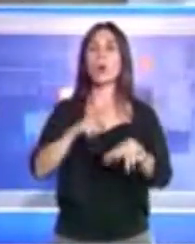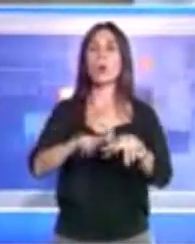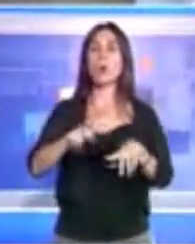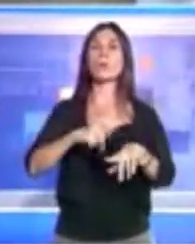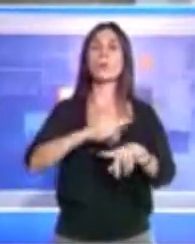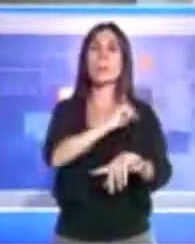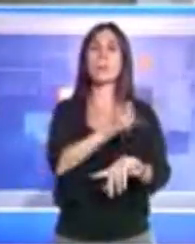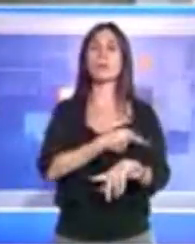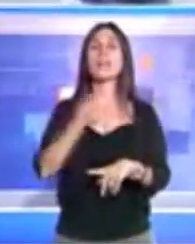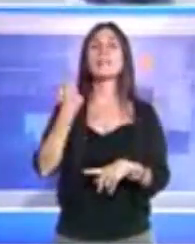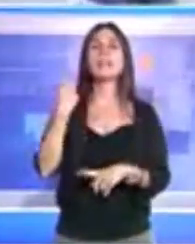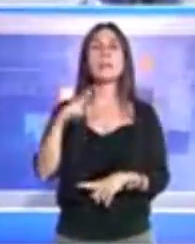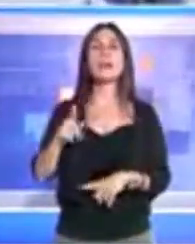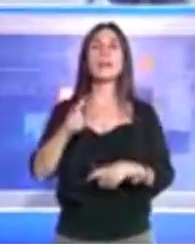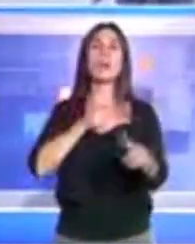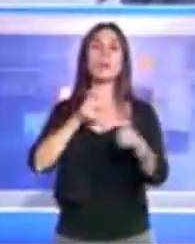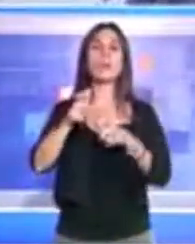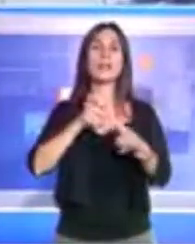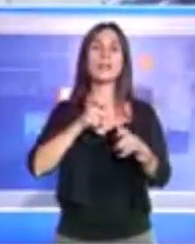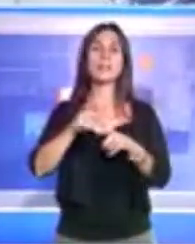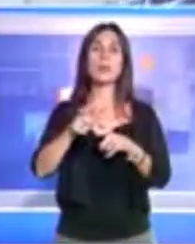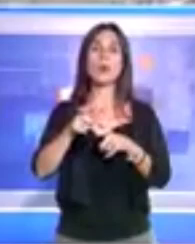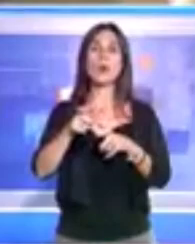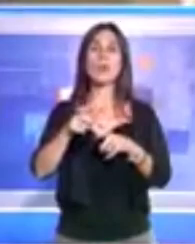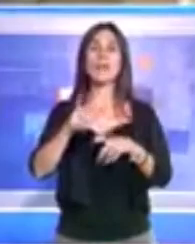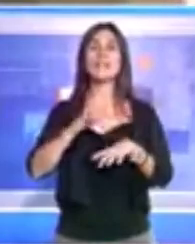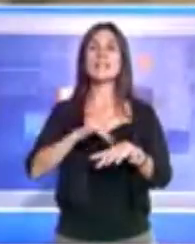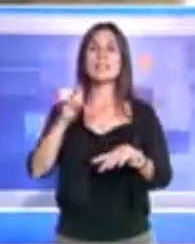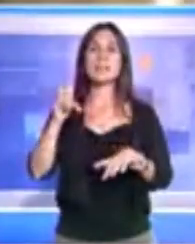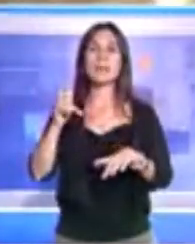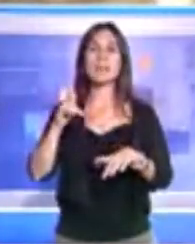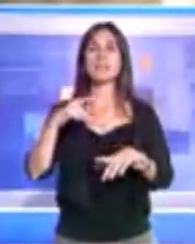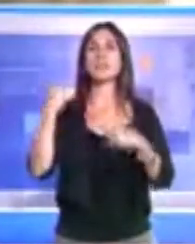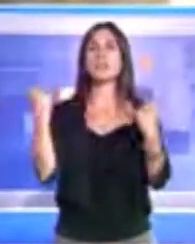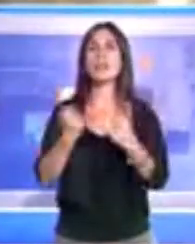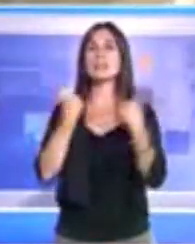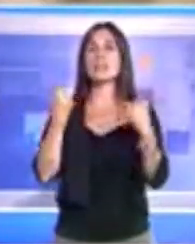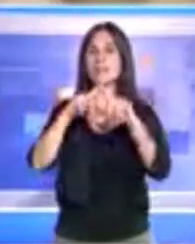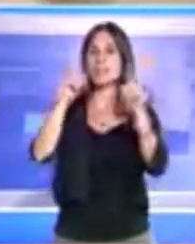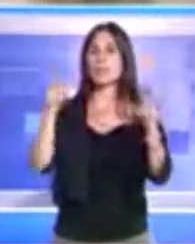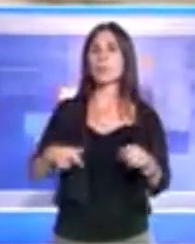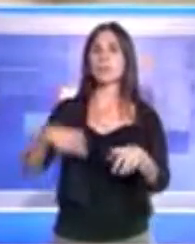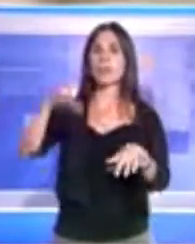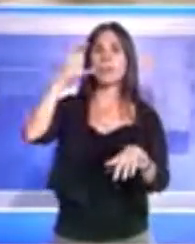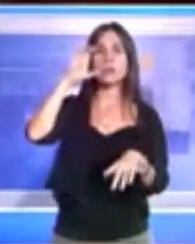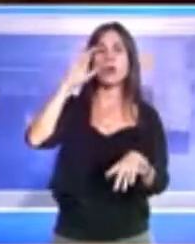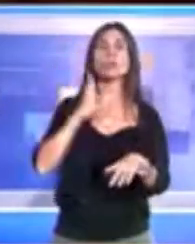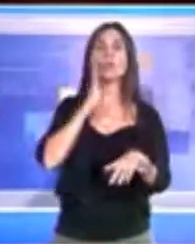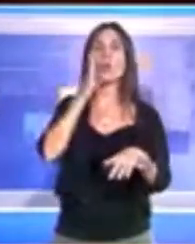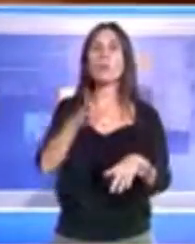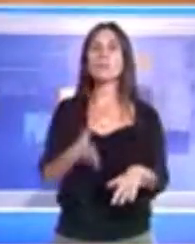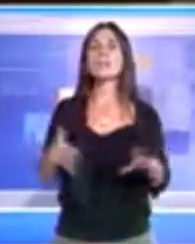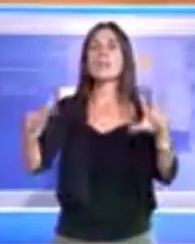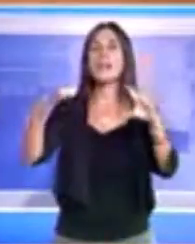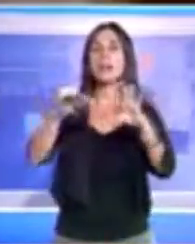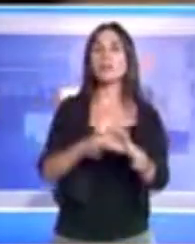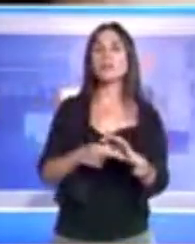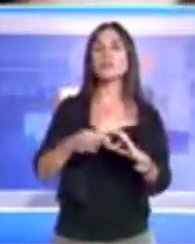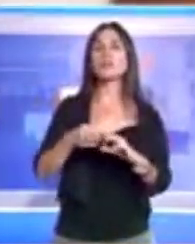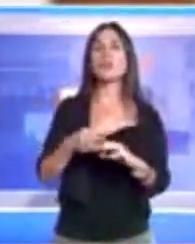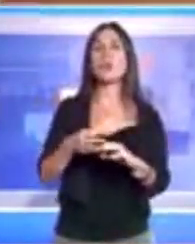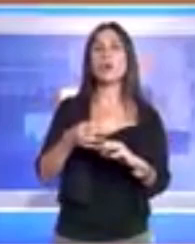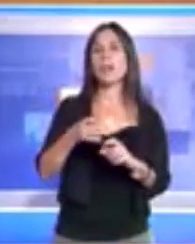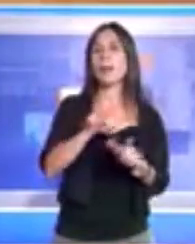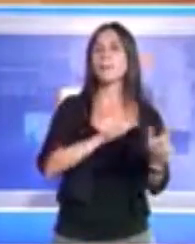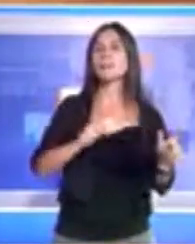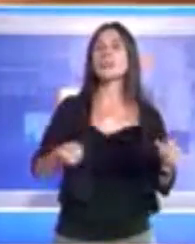di comunicazione e sensibilizzazione tra le iniziative uno sportello di ascolto per dare consigli e fare da congiunzione tra le vittime